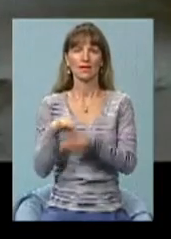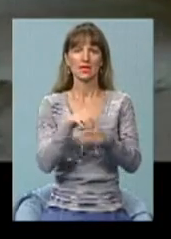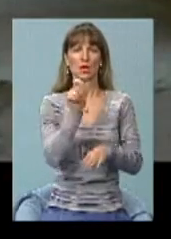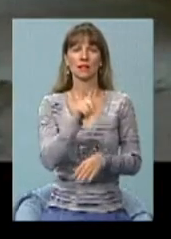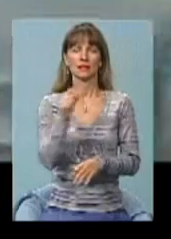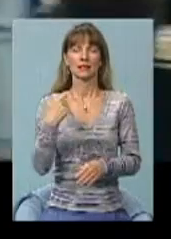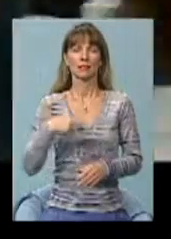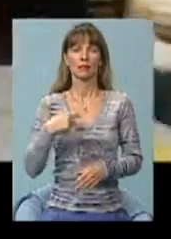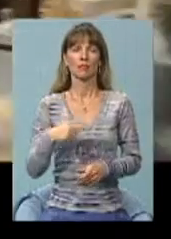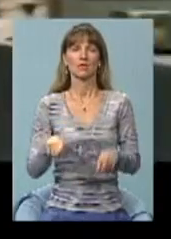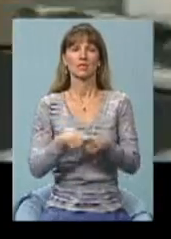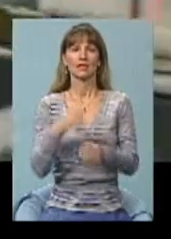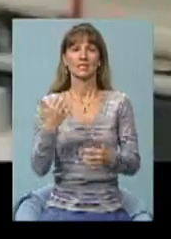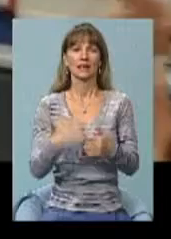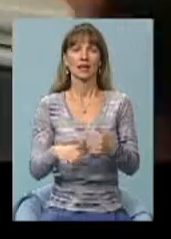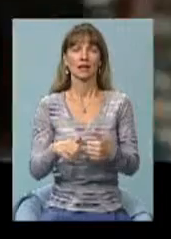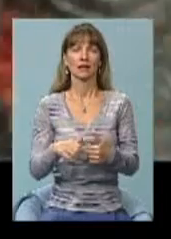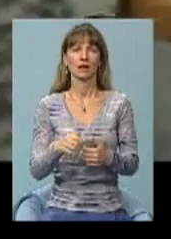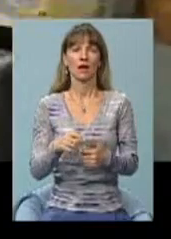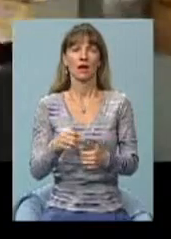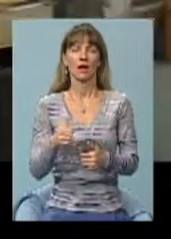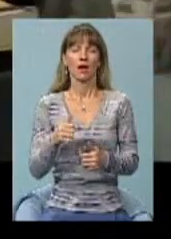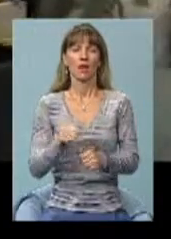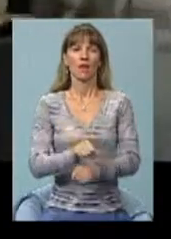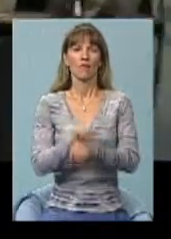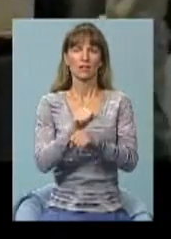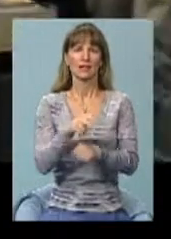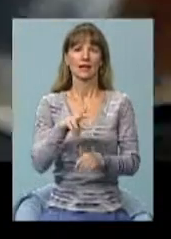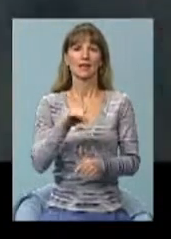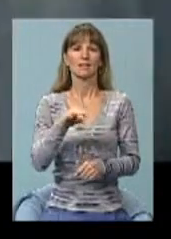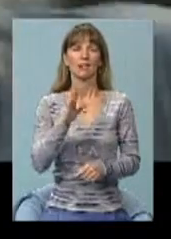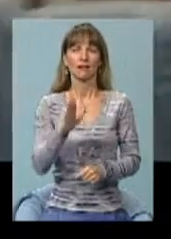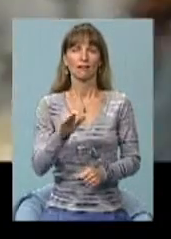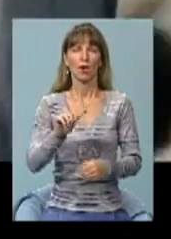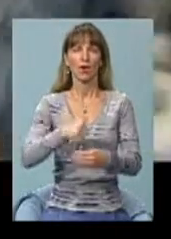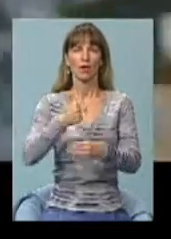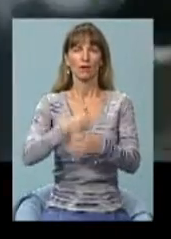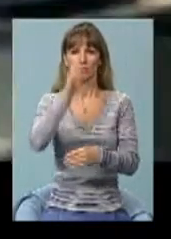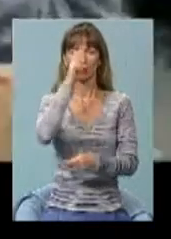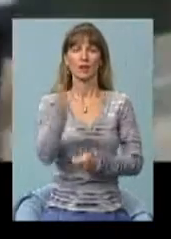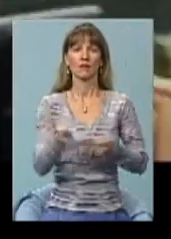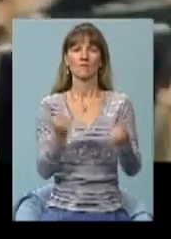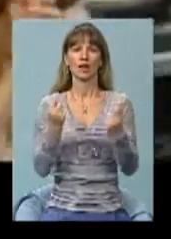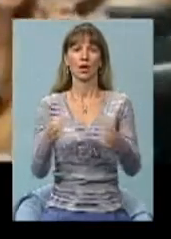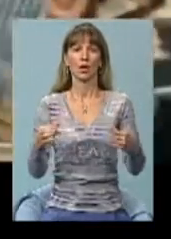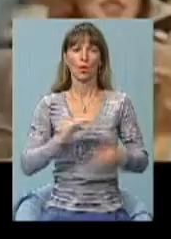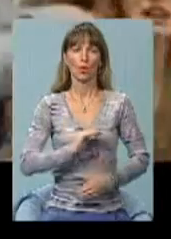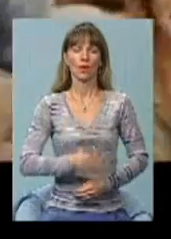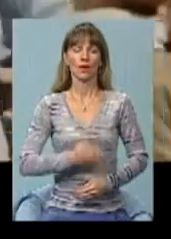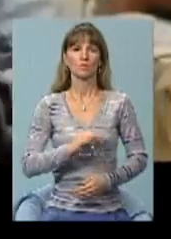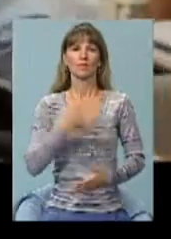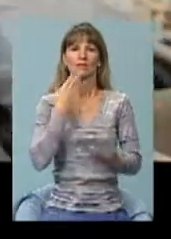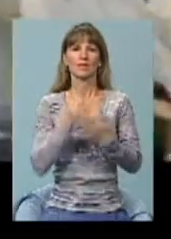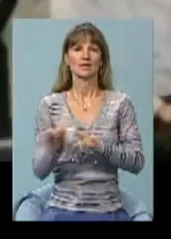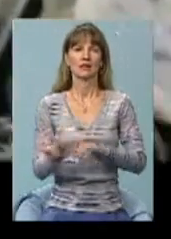серед вождів, пророків, царів, полководців, революційних лідерів, голів держав, керівників великих компаній у своїй